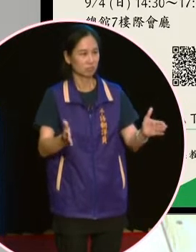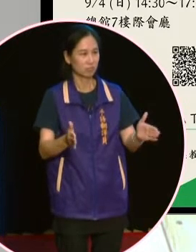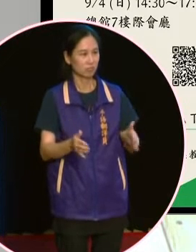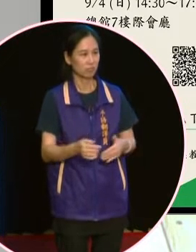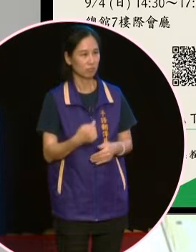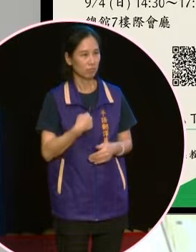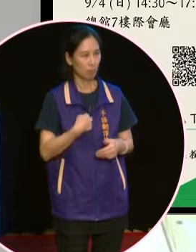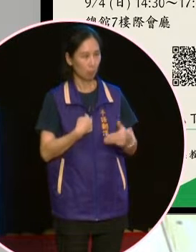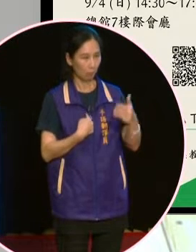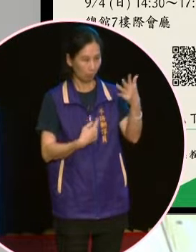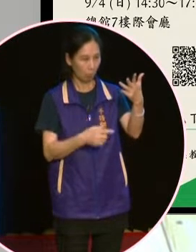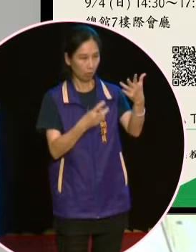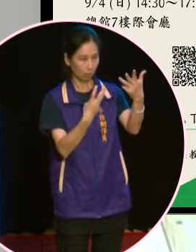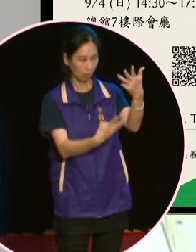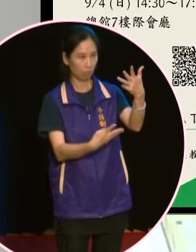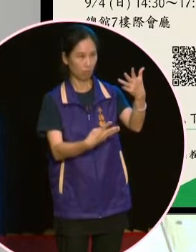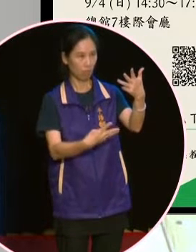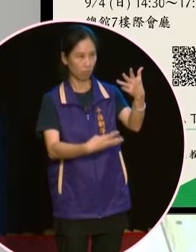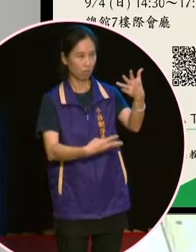我8月3号，